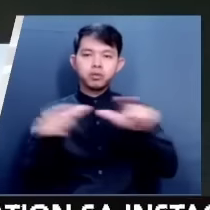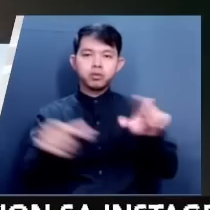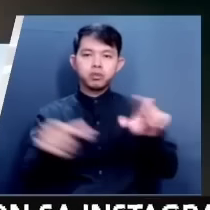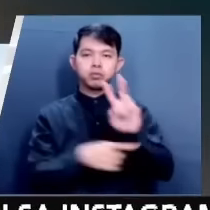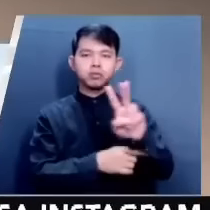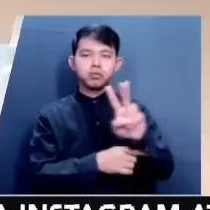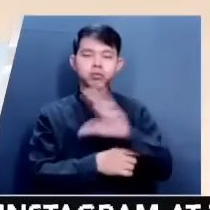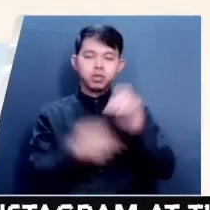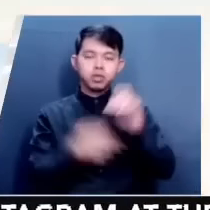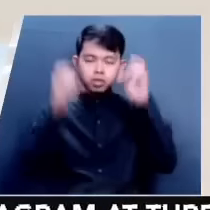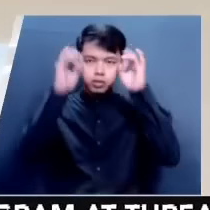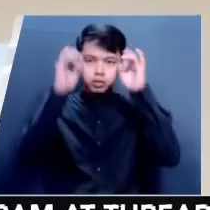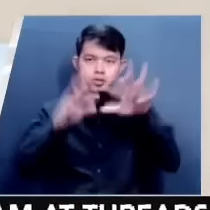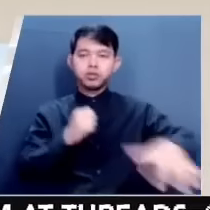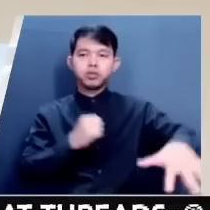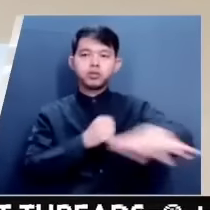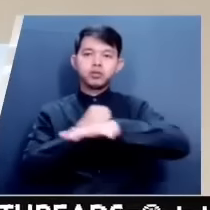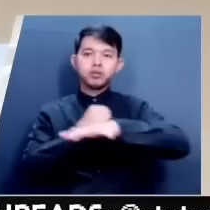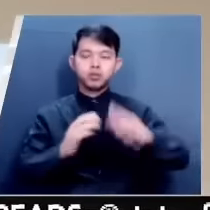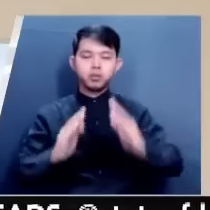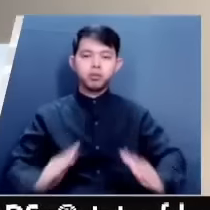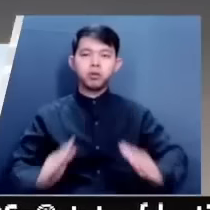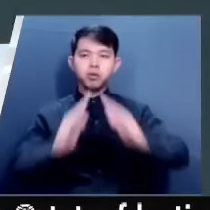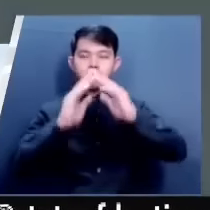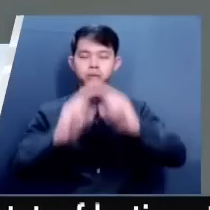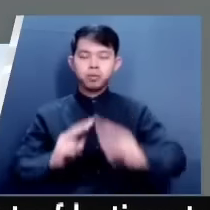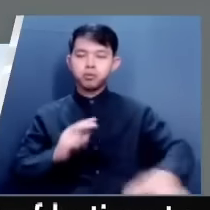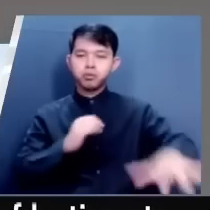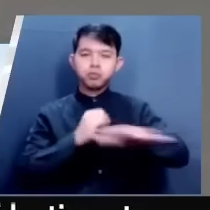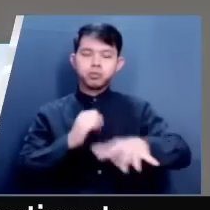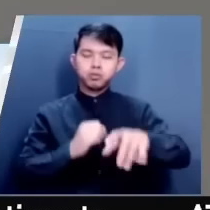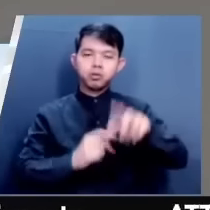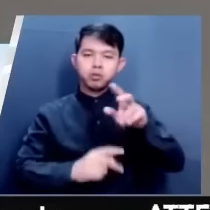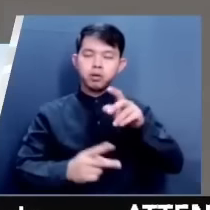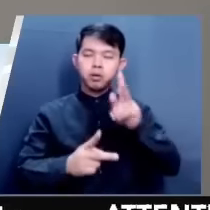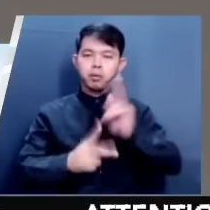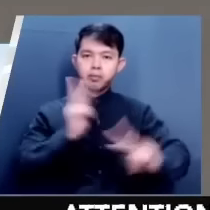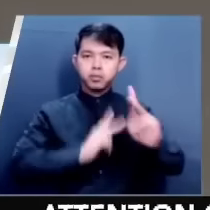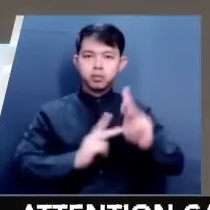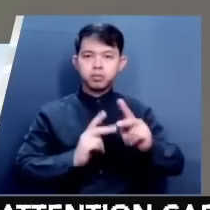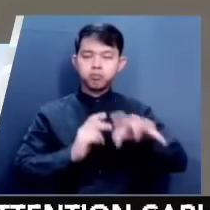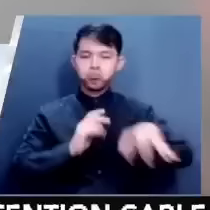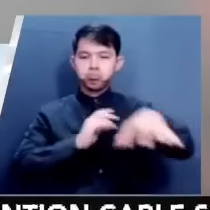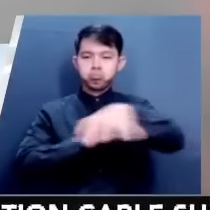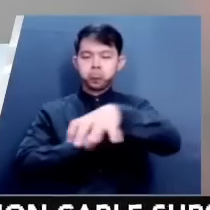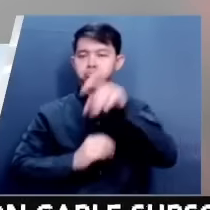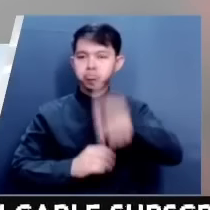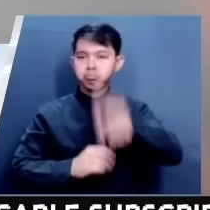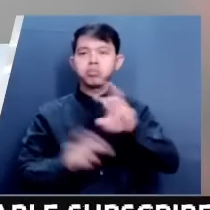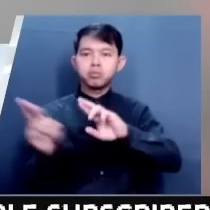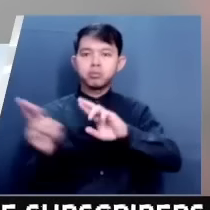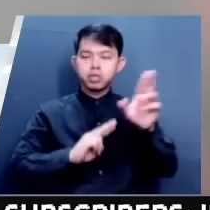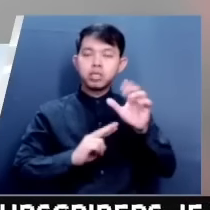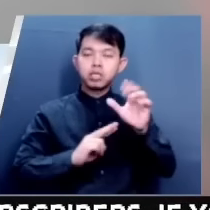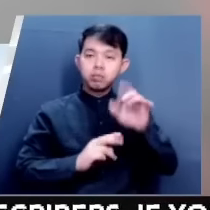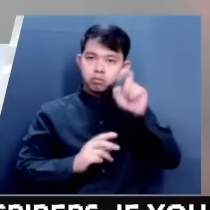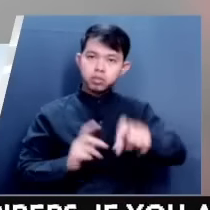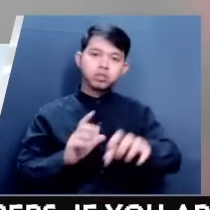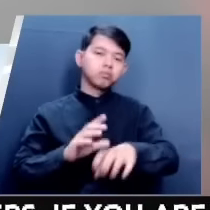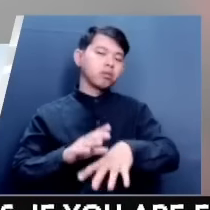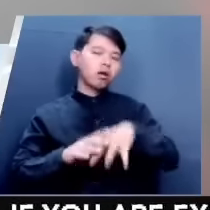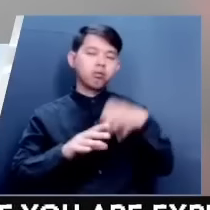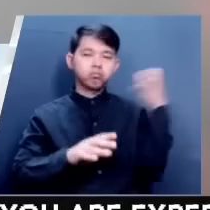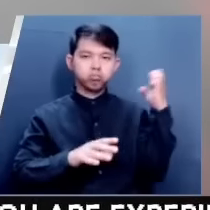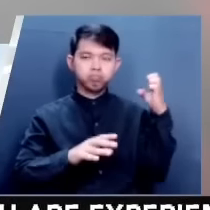barangay na nasa paligid ng vulkan na maging alerto at magsagawa ng preemptive evacuation kung kinakailangan. Pinapaalalahanan din ang